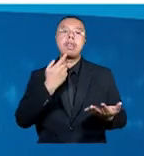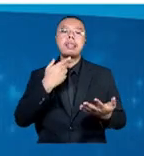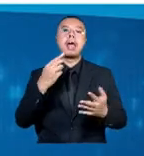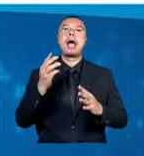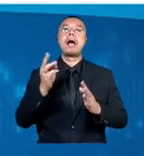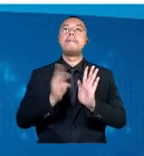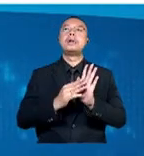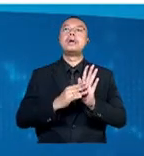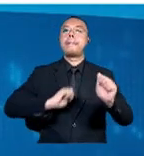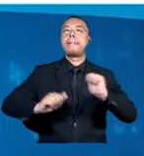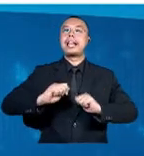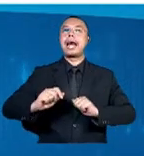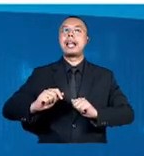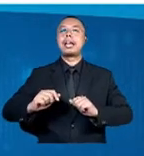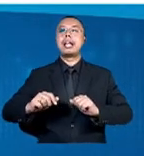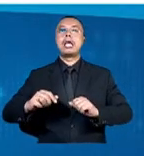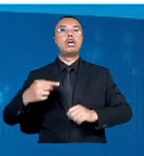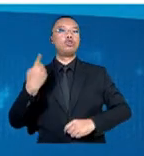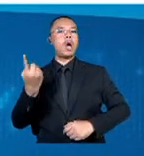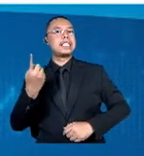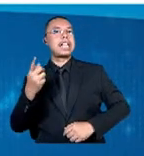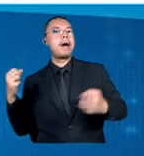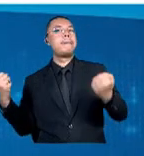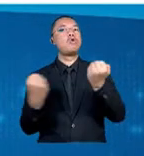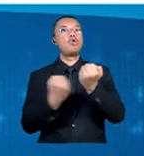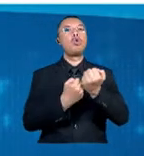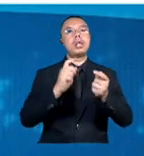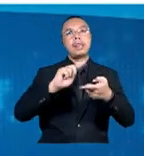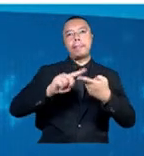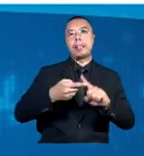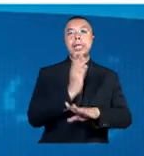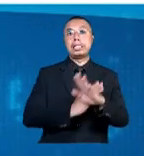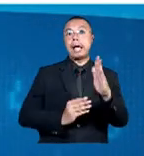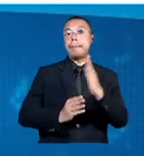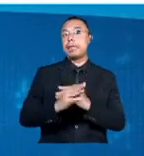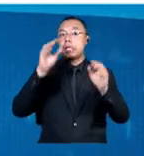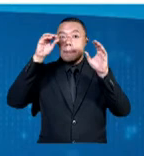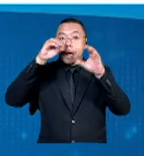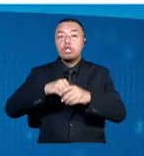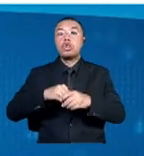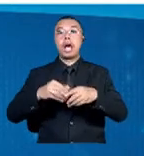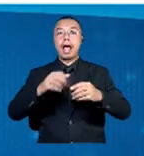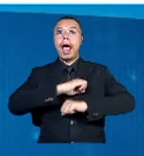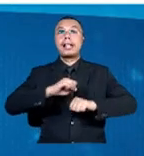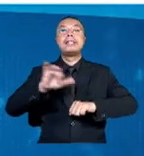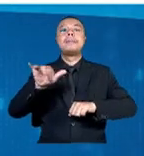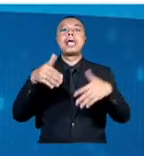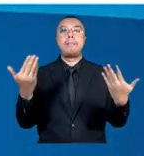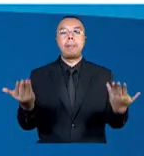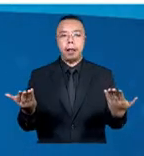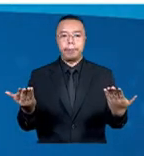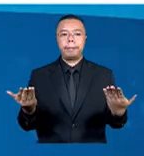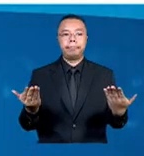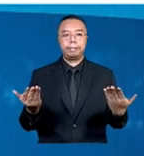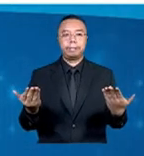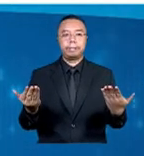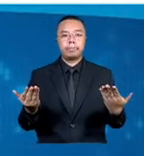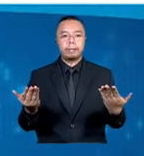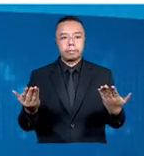peran swasta untuk mendukung teman-teman disabilitas khususnya atlet seperti apa Mbak Angki?